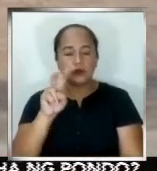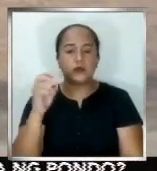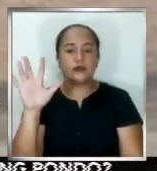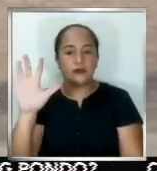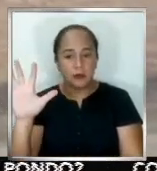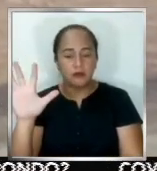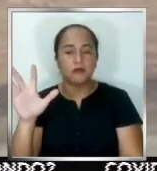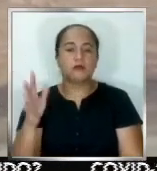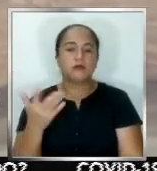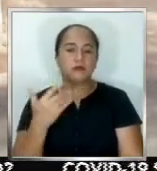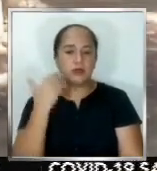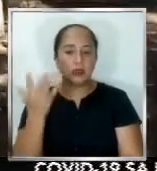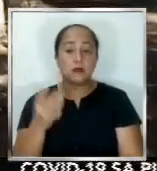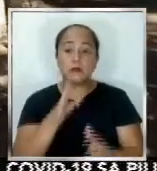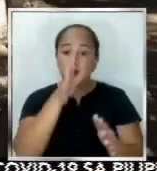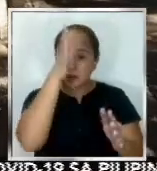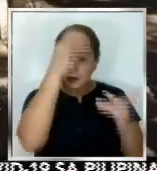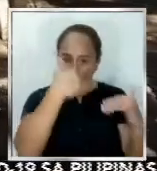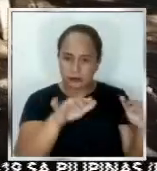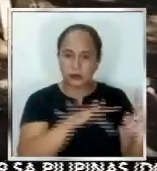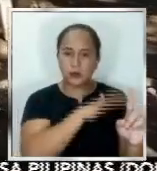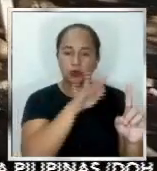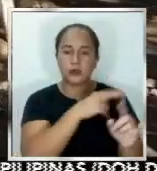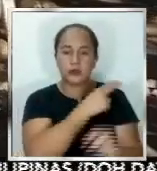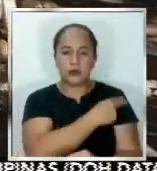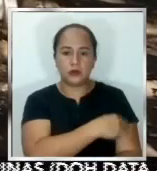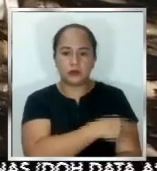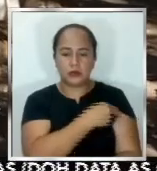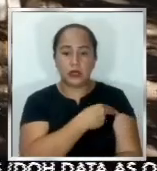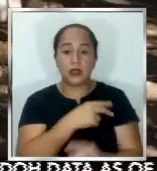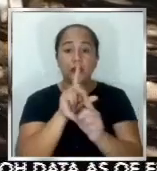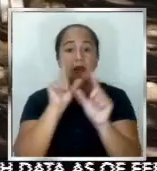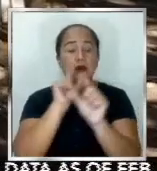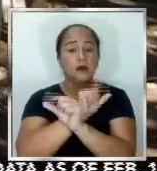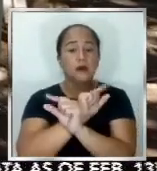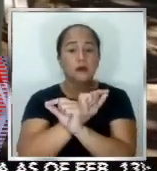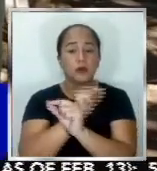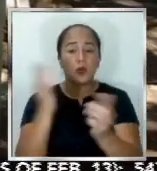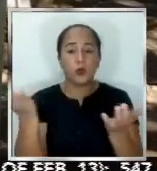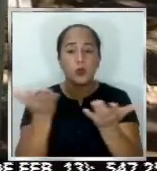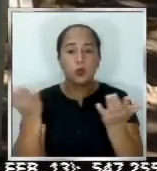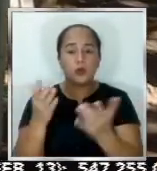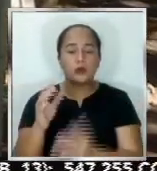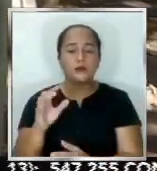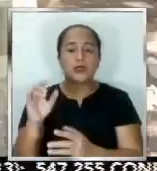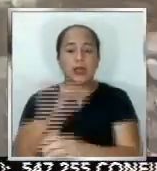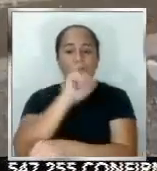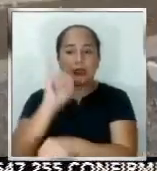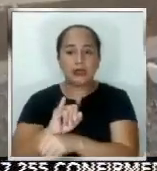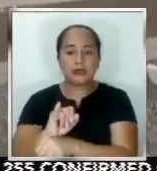ospital ang kanilang ama. Nahuhuli raw ang naturang alimasag sa may bayan sa isla ng Palawi.